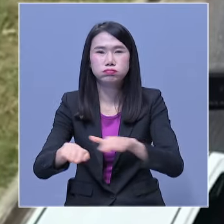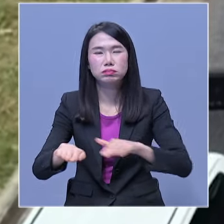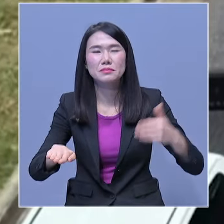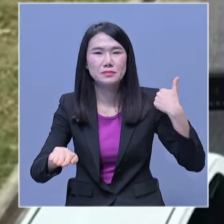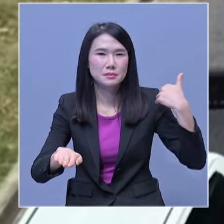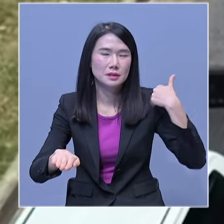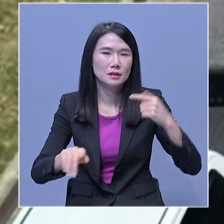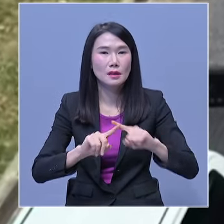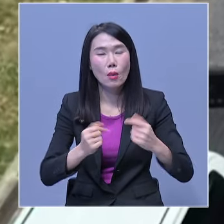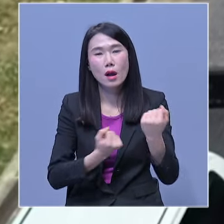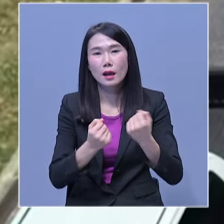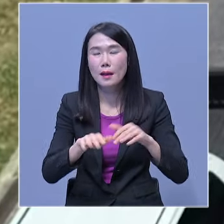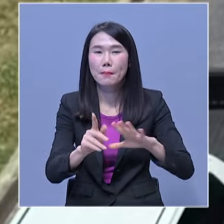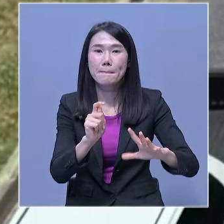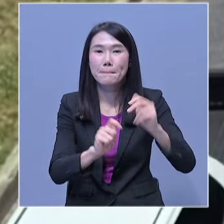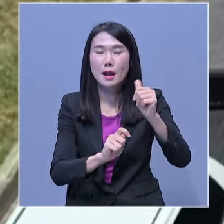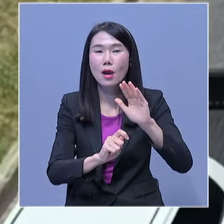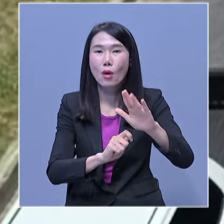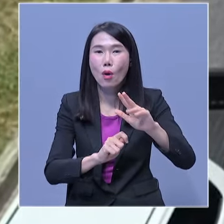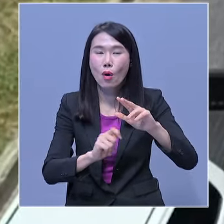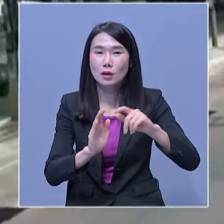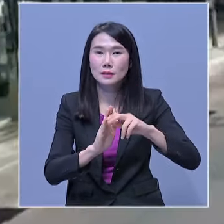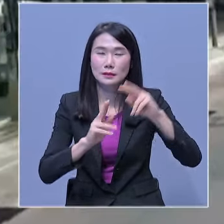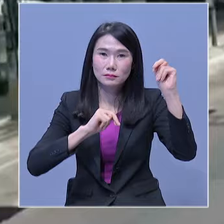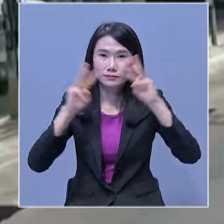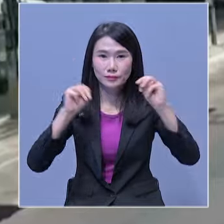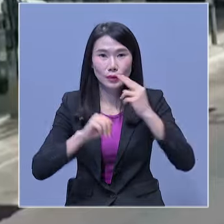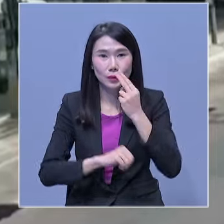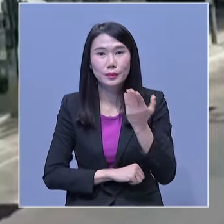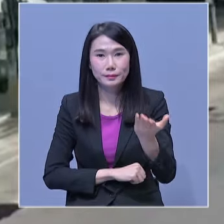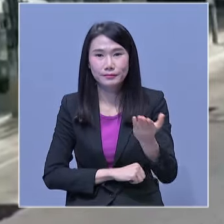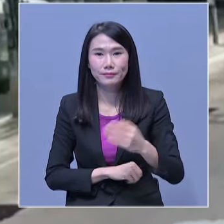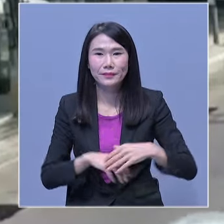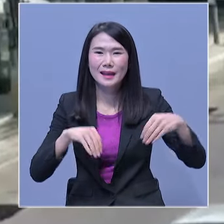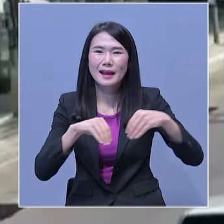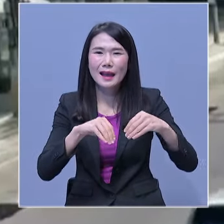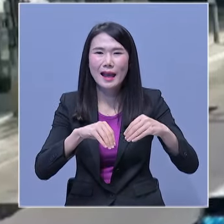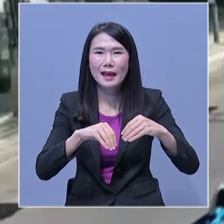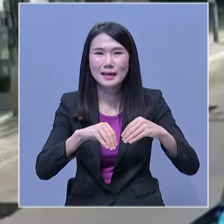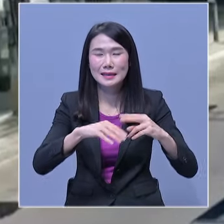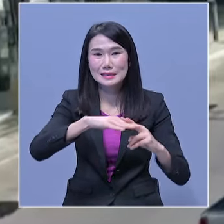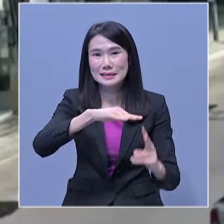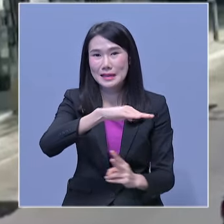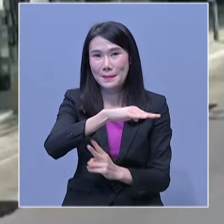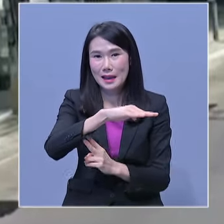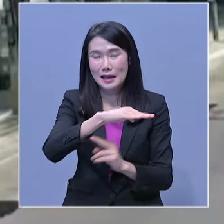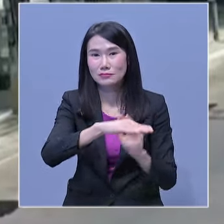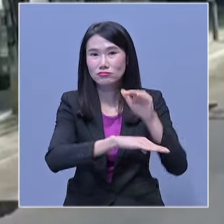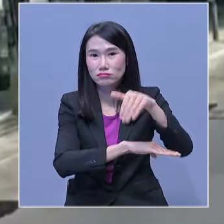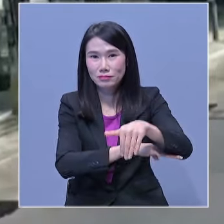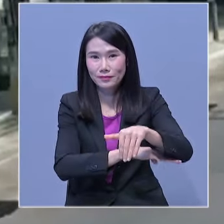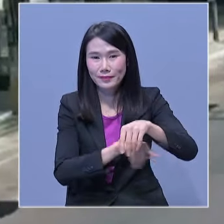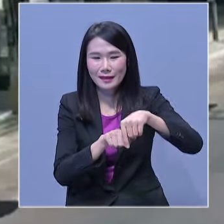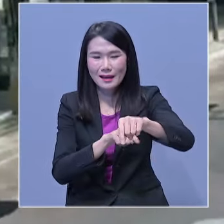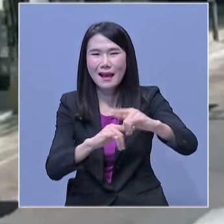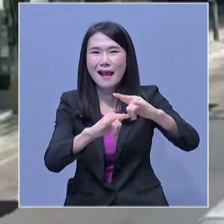ส่วนการจราจรในตัวเมืองนครสวรรค์ที่แยกสะพานเดชาติวงศ์แถวๆเชิงสะพานเดชาติวงศ์นะครับไปจนถึงแยกค่ายเจียร